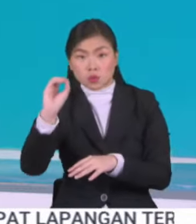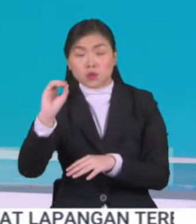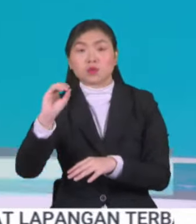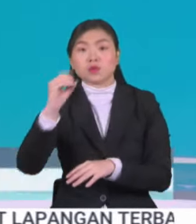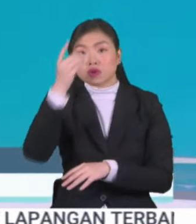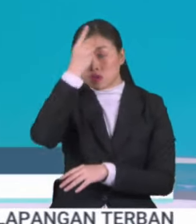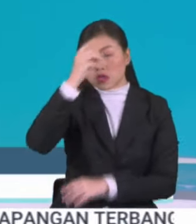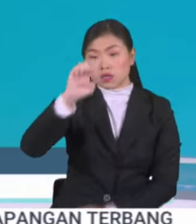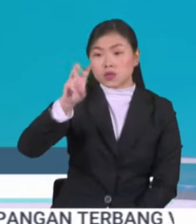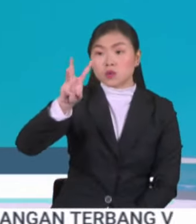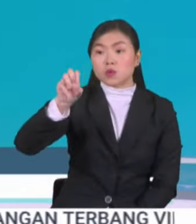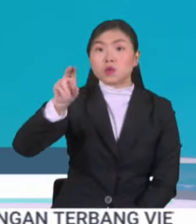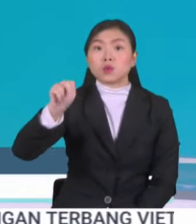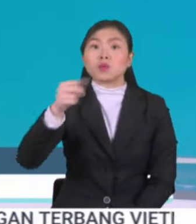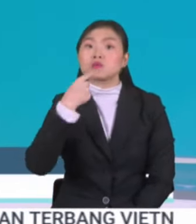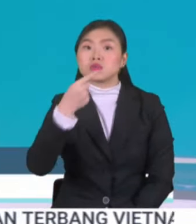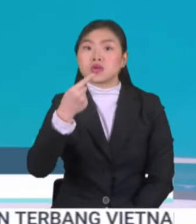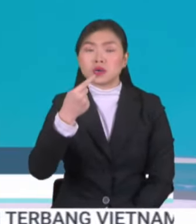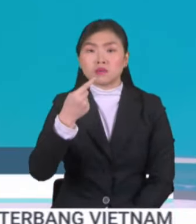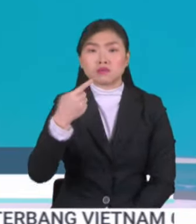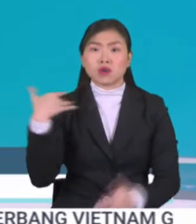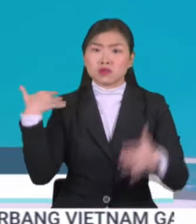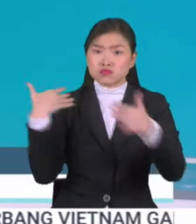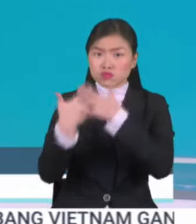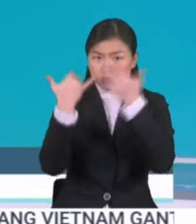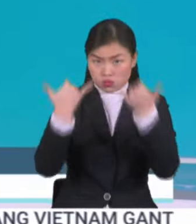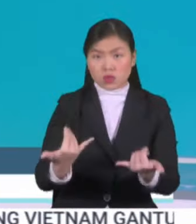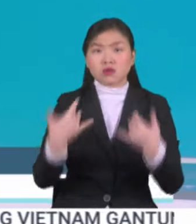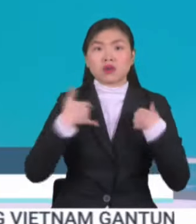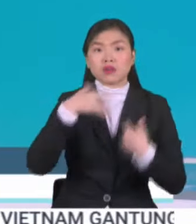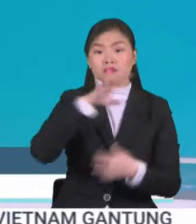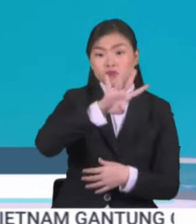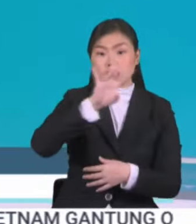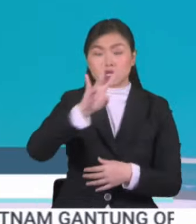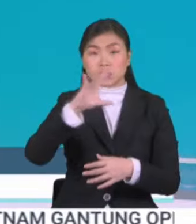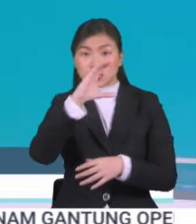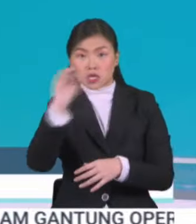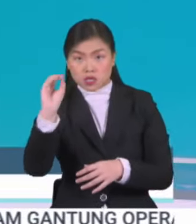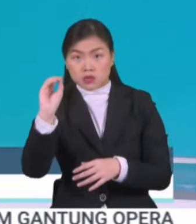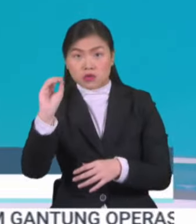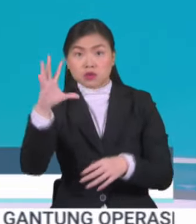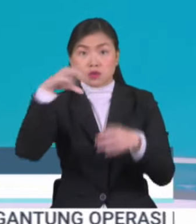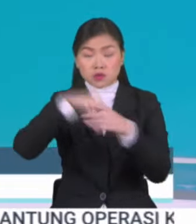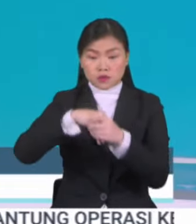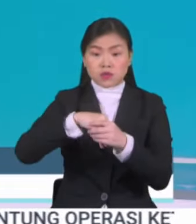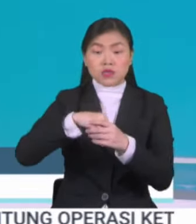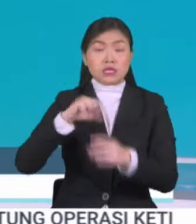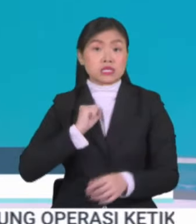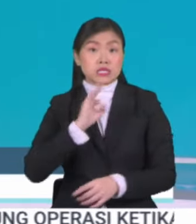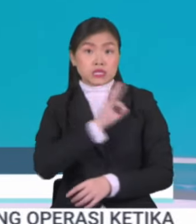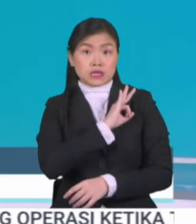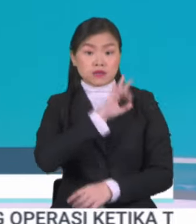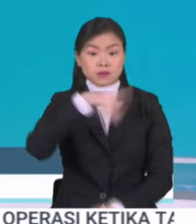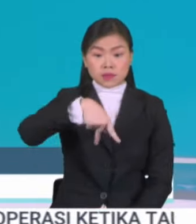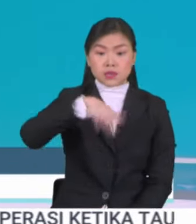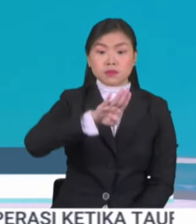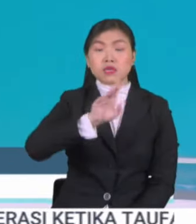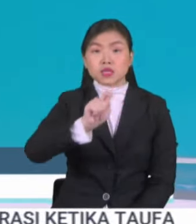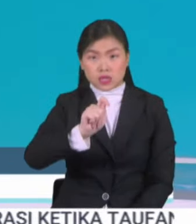Ewan Benedict berkata, setakat ini terdapat 47 korporasi membabitkan kaki tangan PBT dengan keahlian